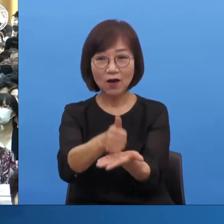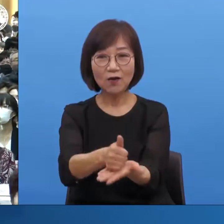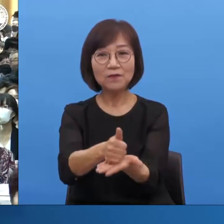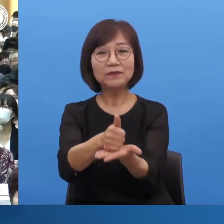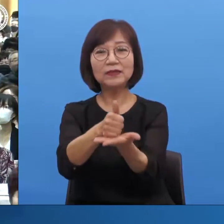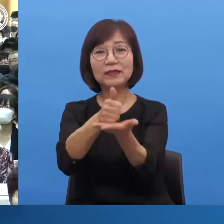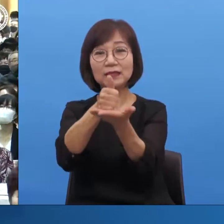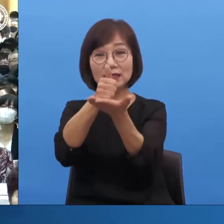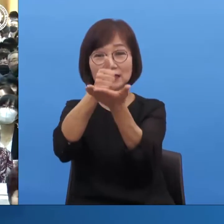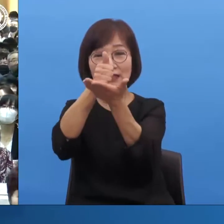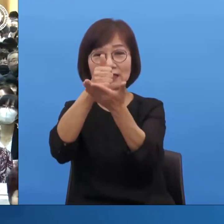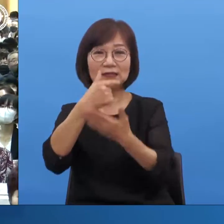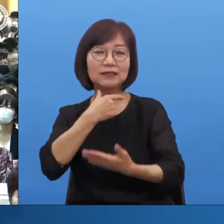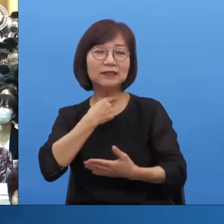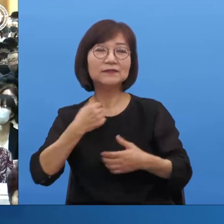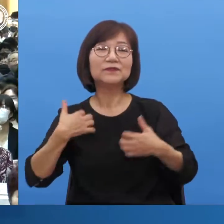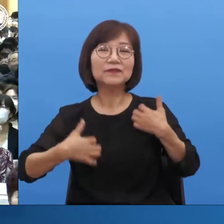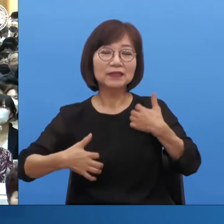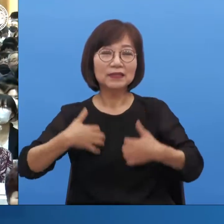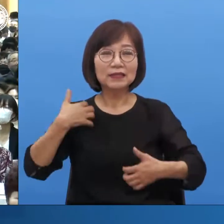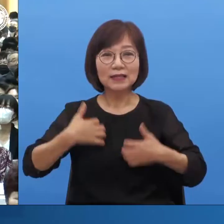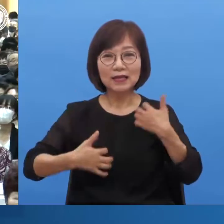주를 섬기리